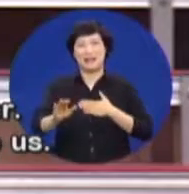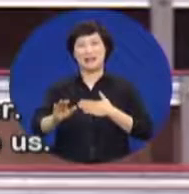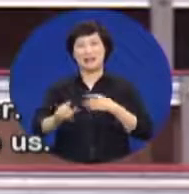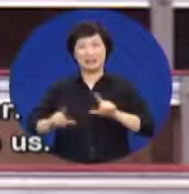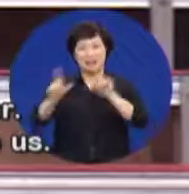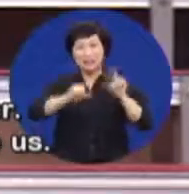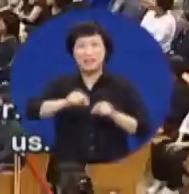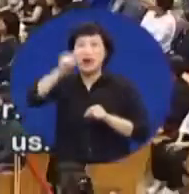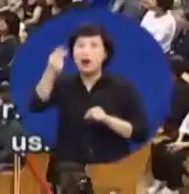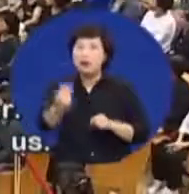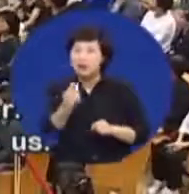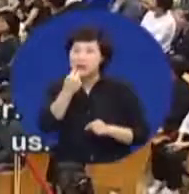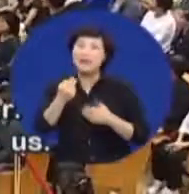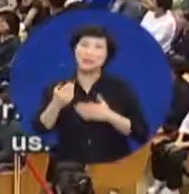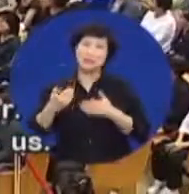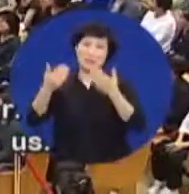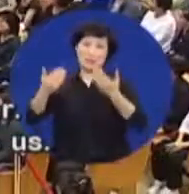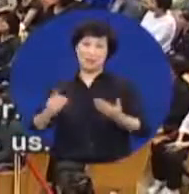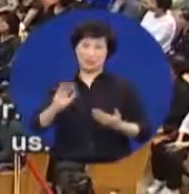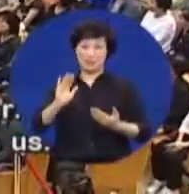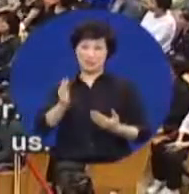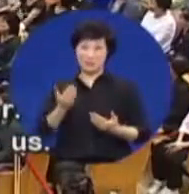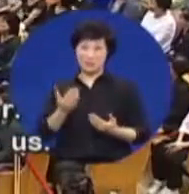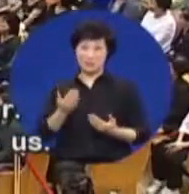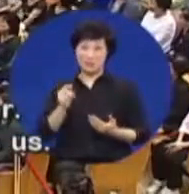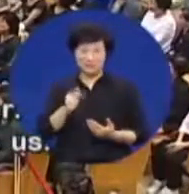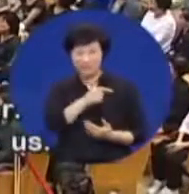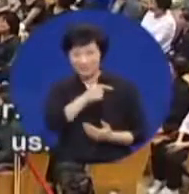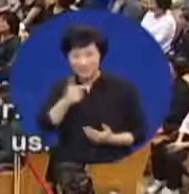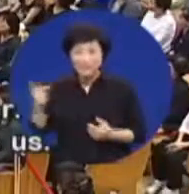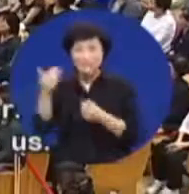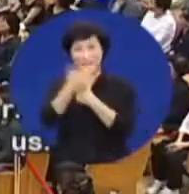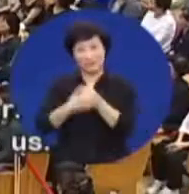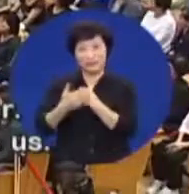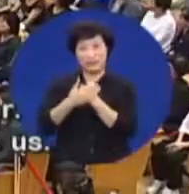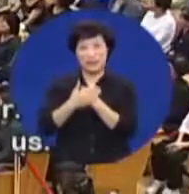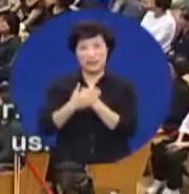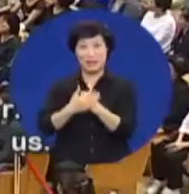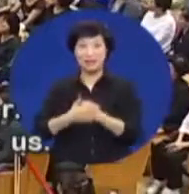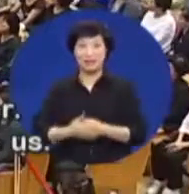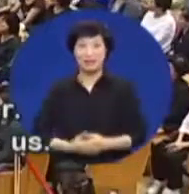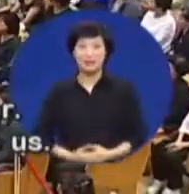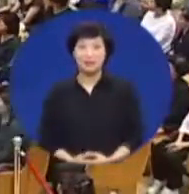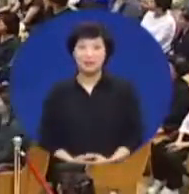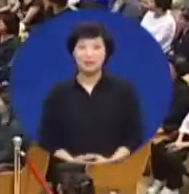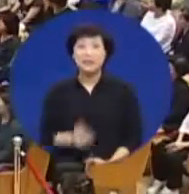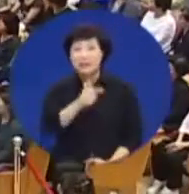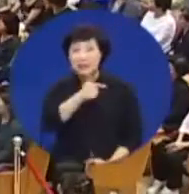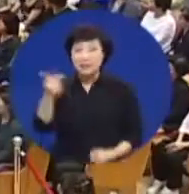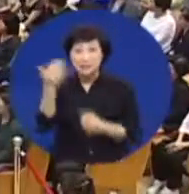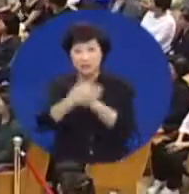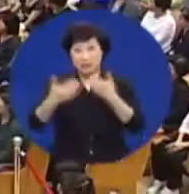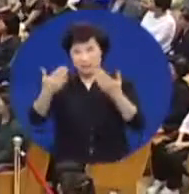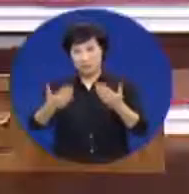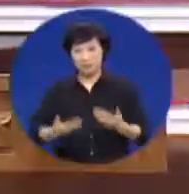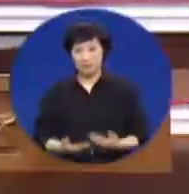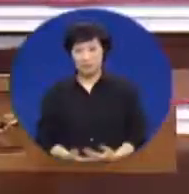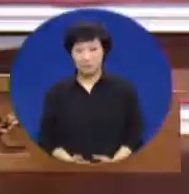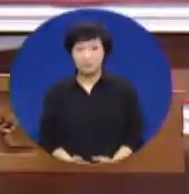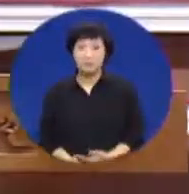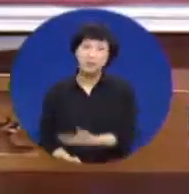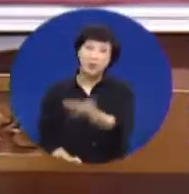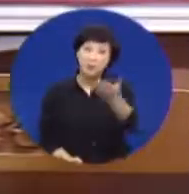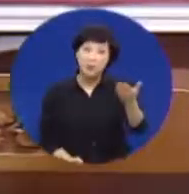사는 영생이다 이 말입니다. 이 엄청난 은혜, 이 엄청난 은혜.